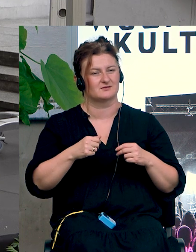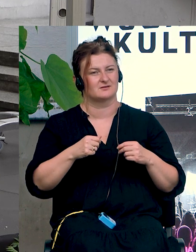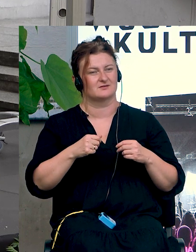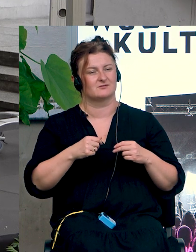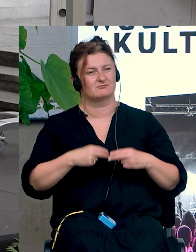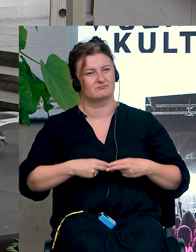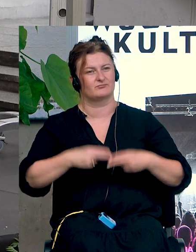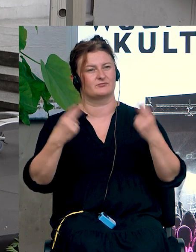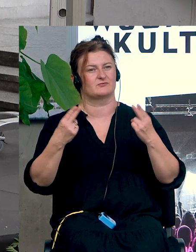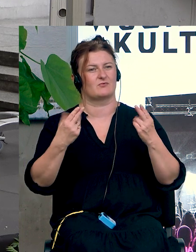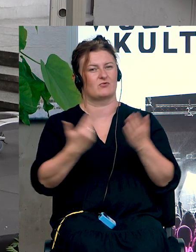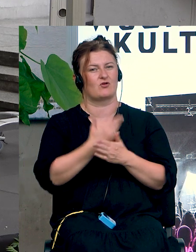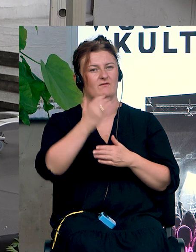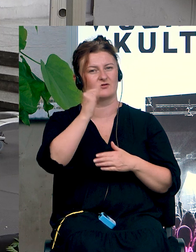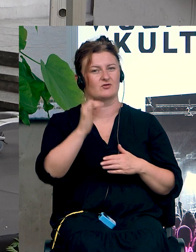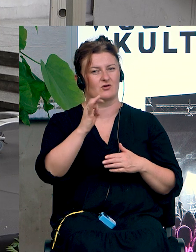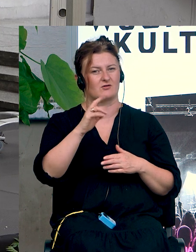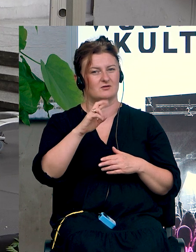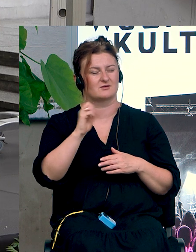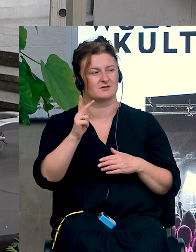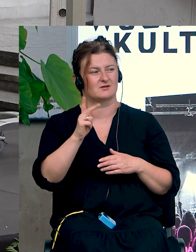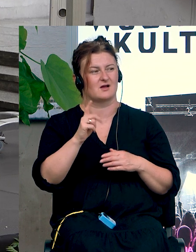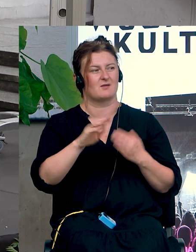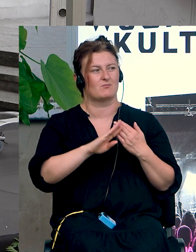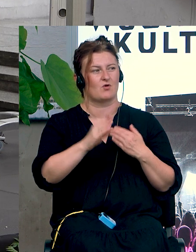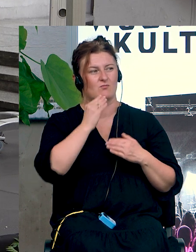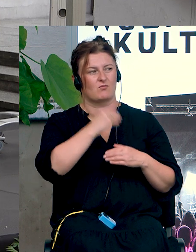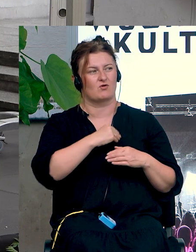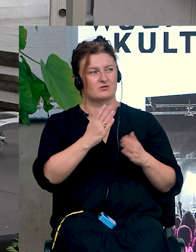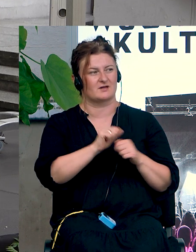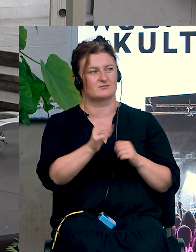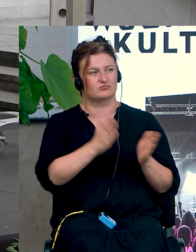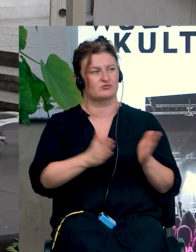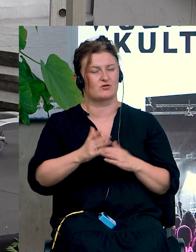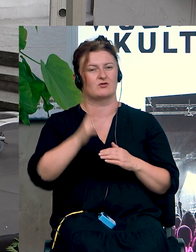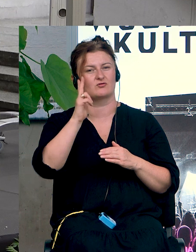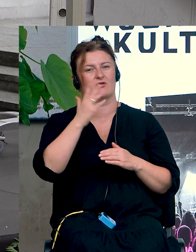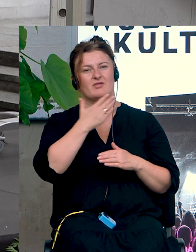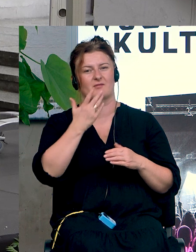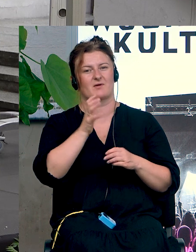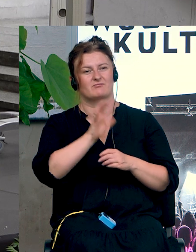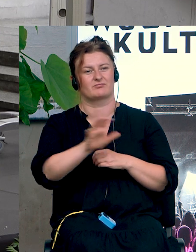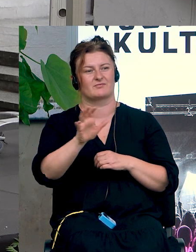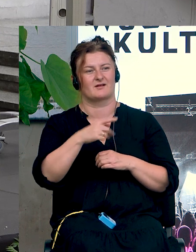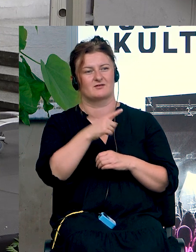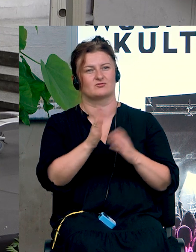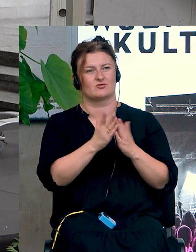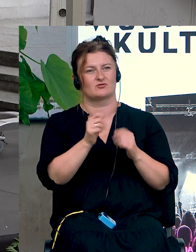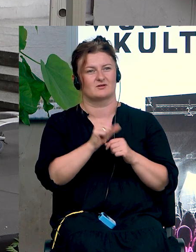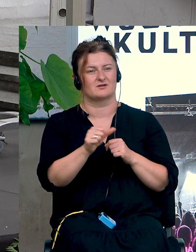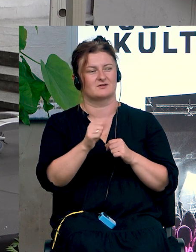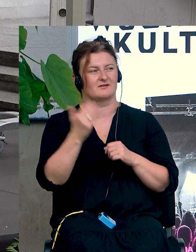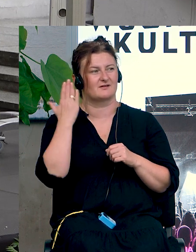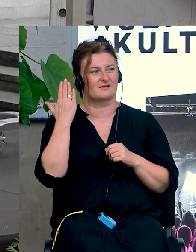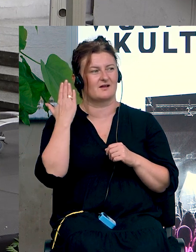видав. От. А польською вийшла тут, польською вийшла така книжка тут в Любліні нещодавно. Так